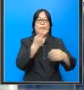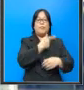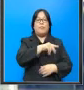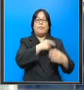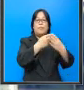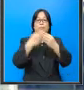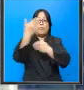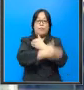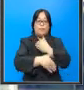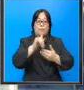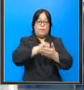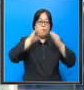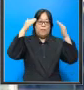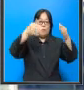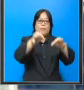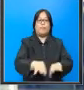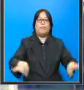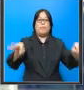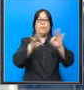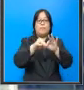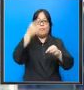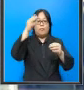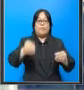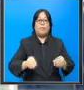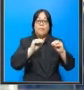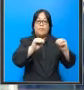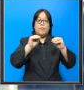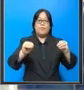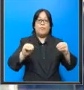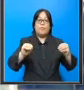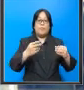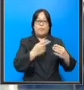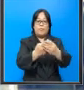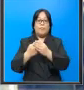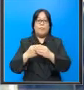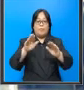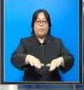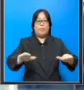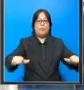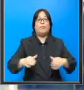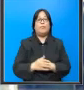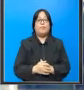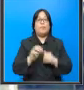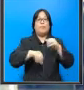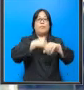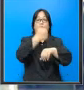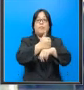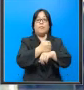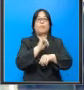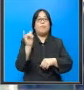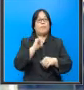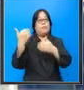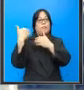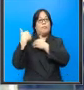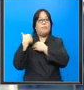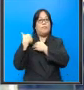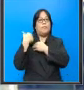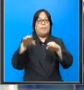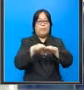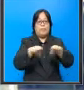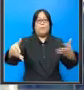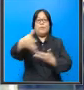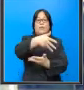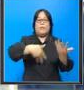turap make hasil thurapan itu dapat kekal lebih lama daripada Mungkin aku yang sedang di